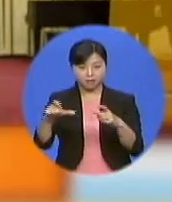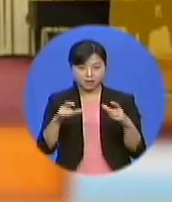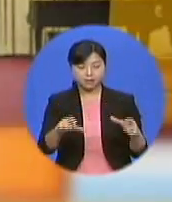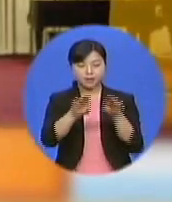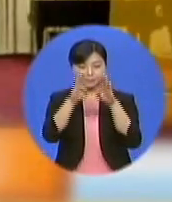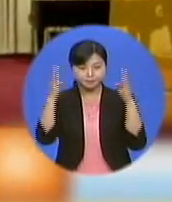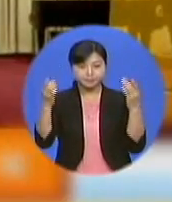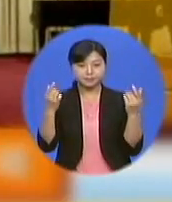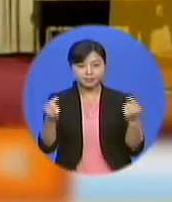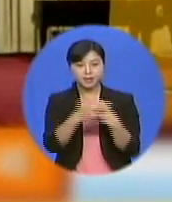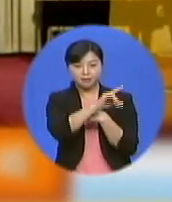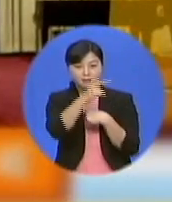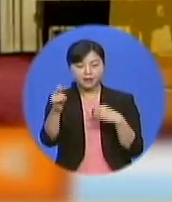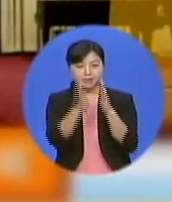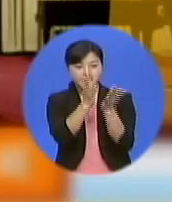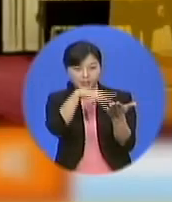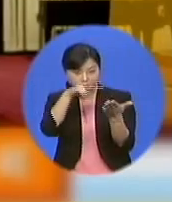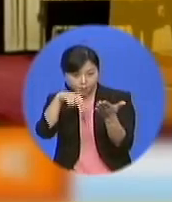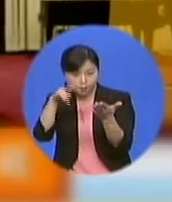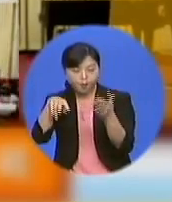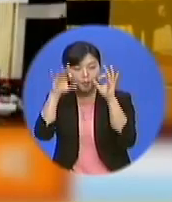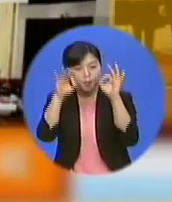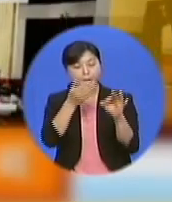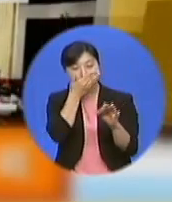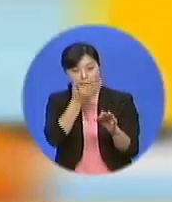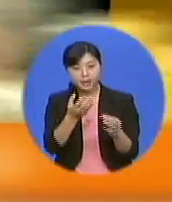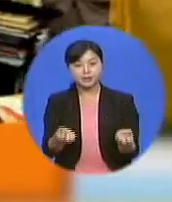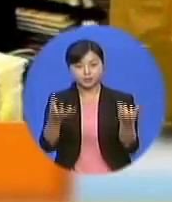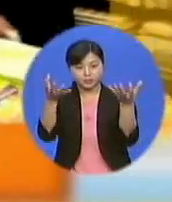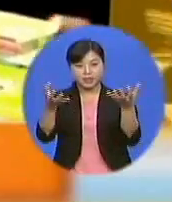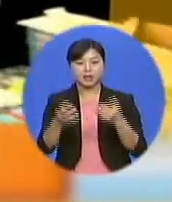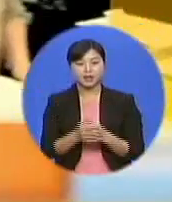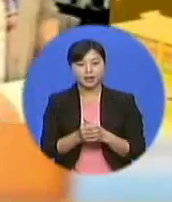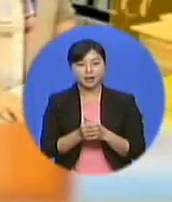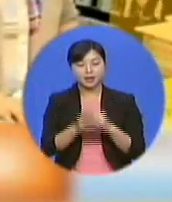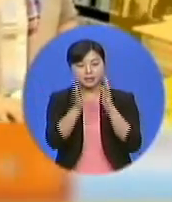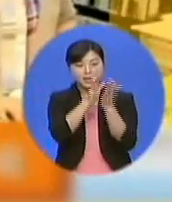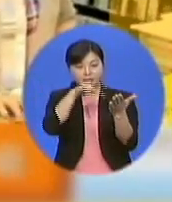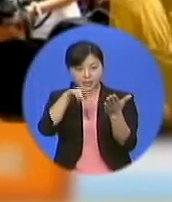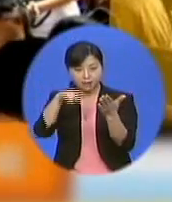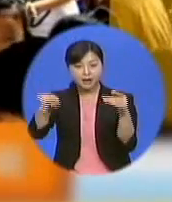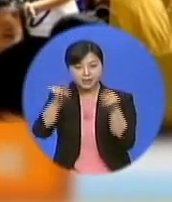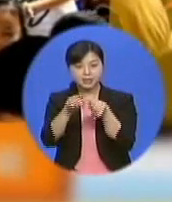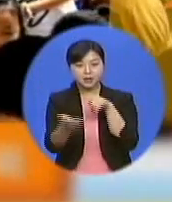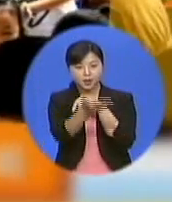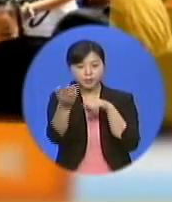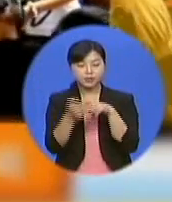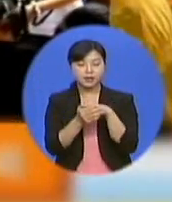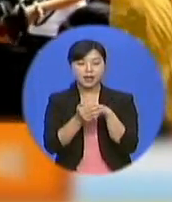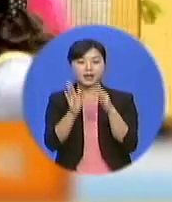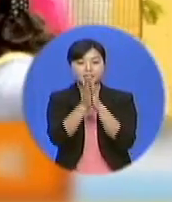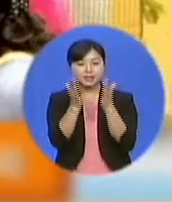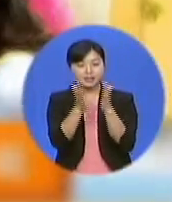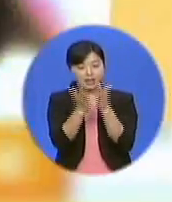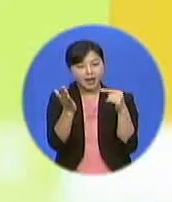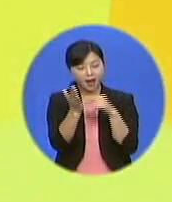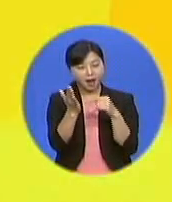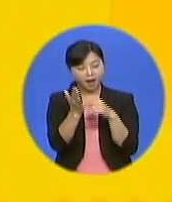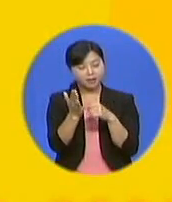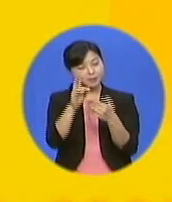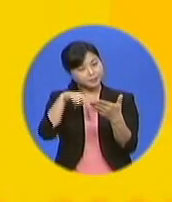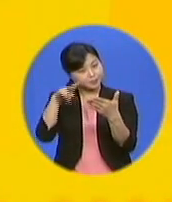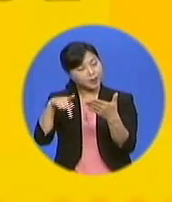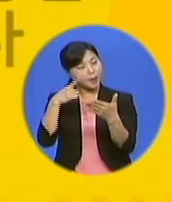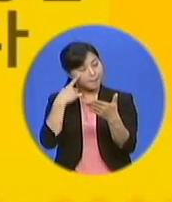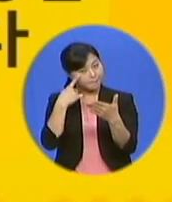열립니다. 여러가지 책을 읽고 볼 수 있는 축제, 독서대전과 함께 당신의 책세상을 열어보세요.